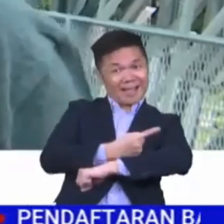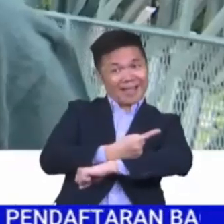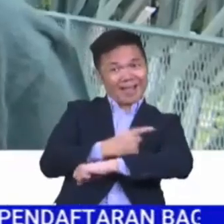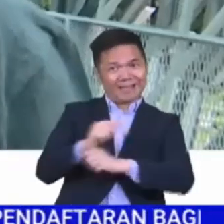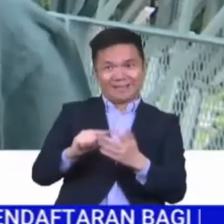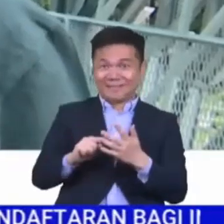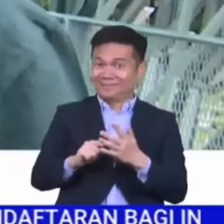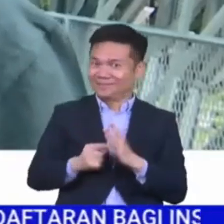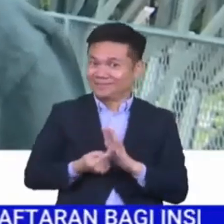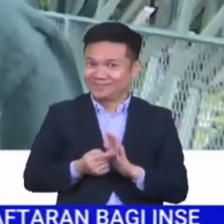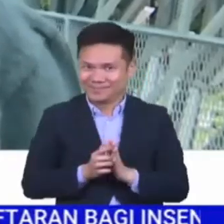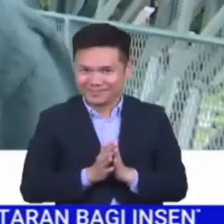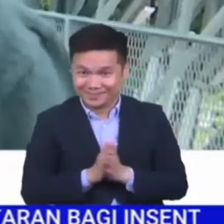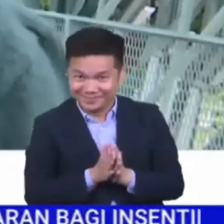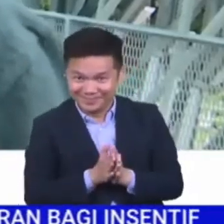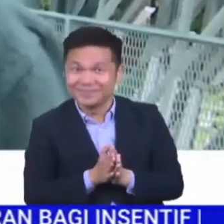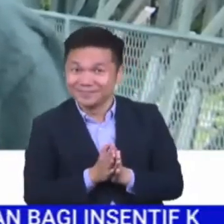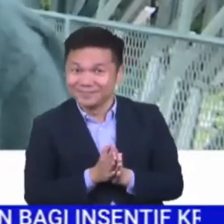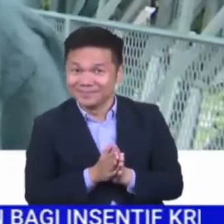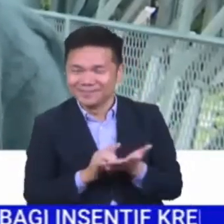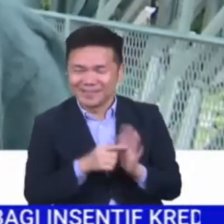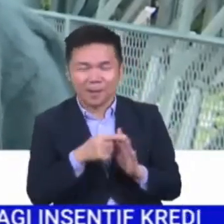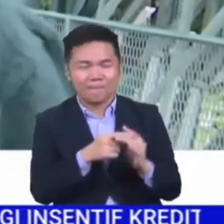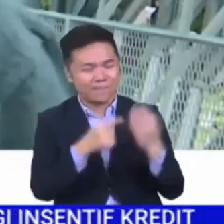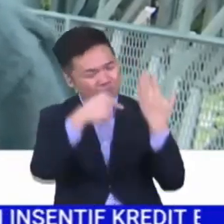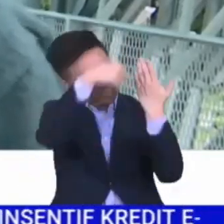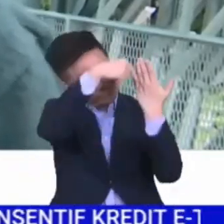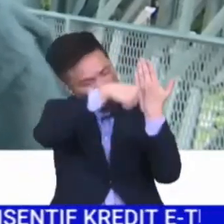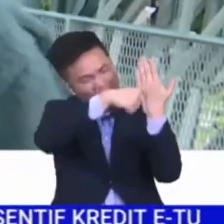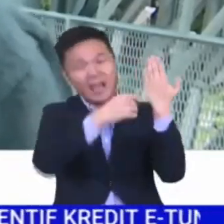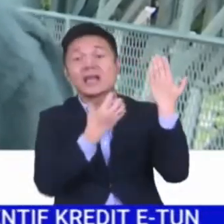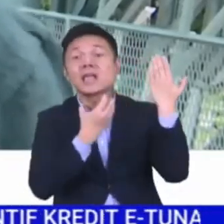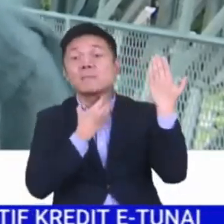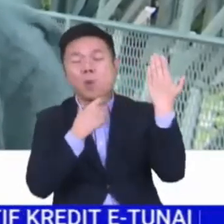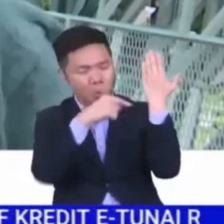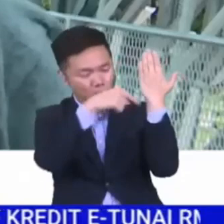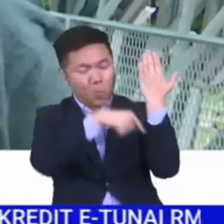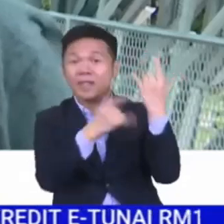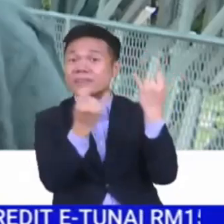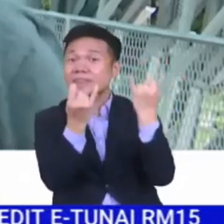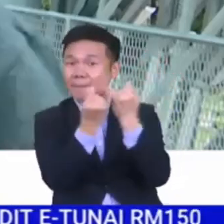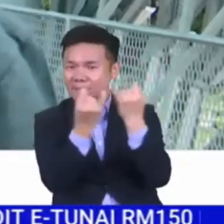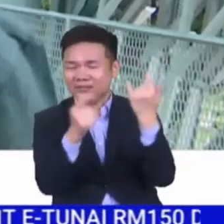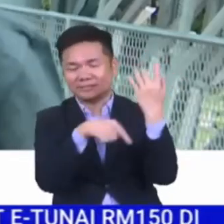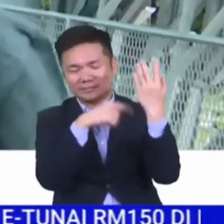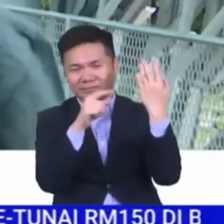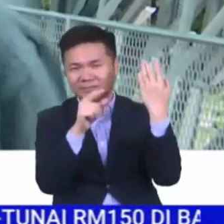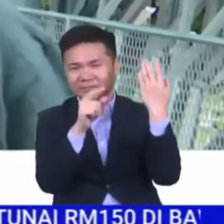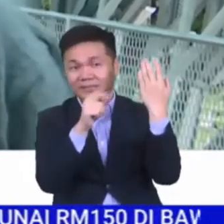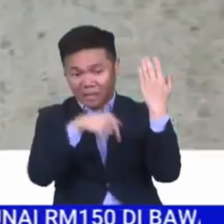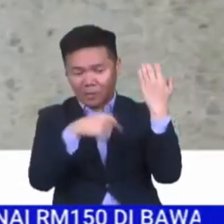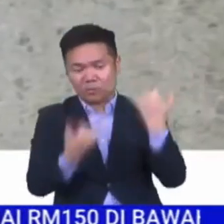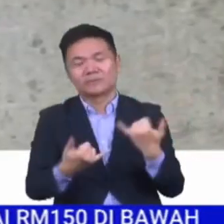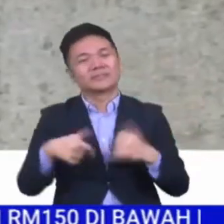langkah ke arah Ipoh, Taiping, terus ke